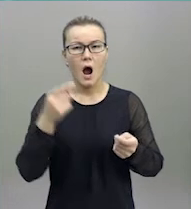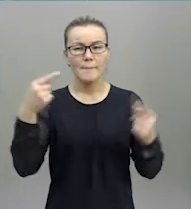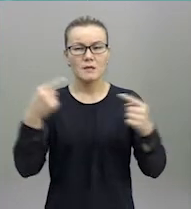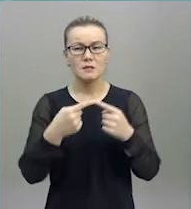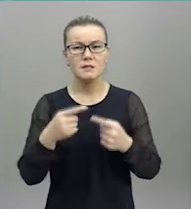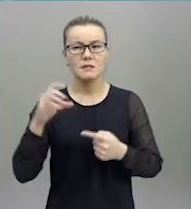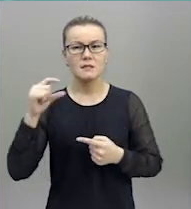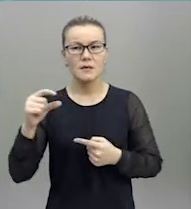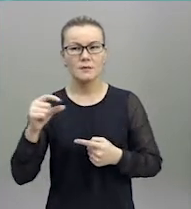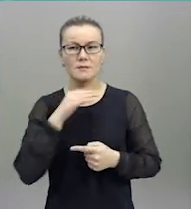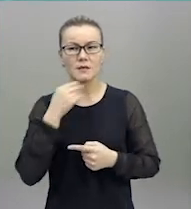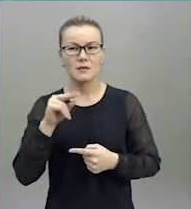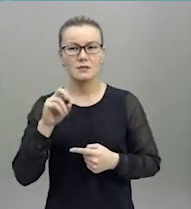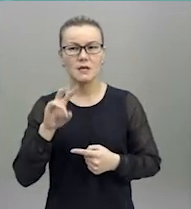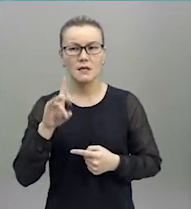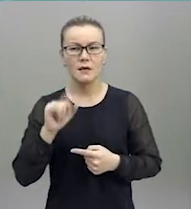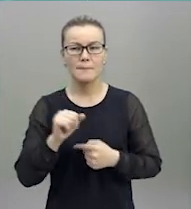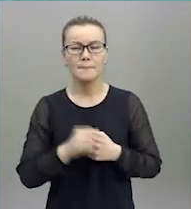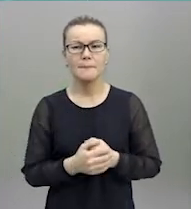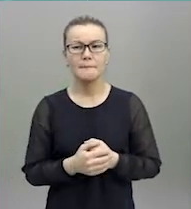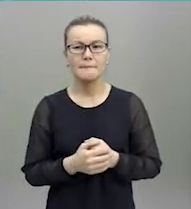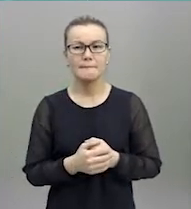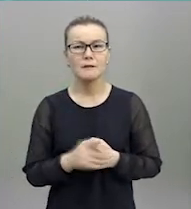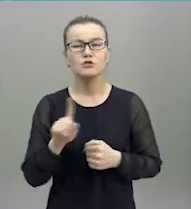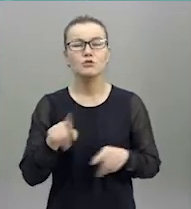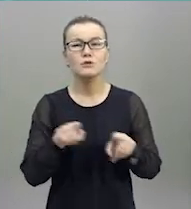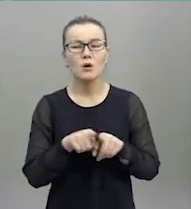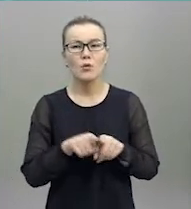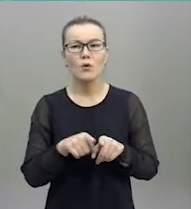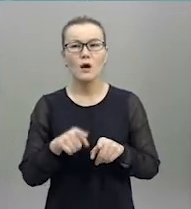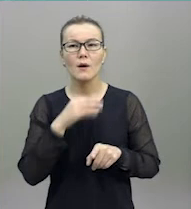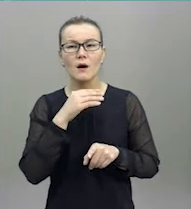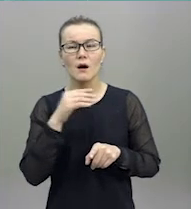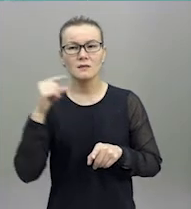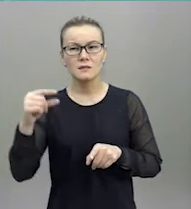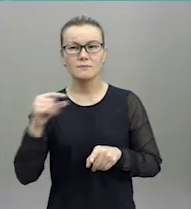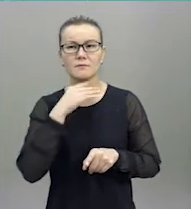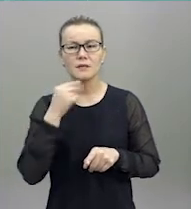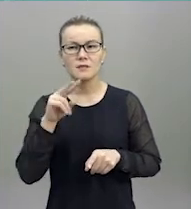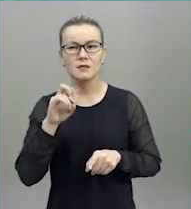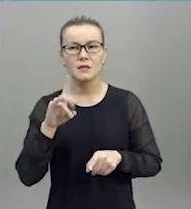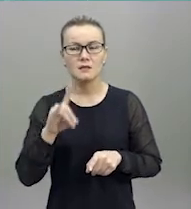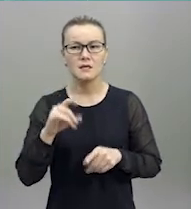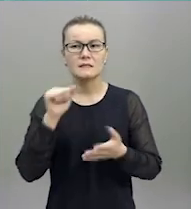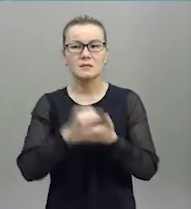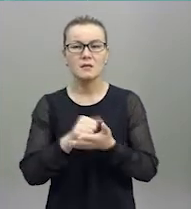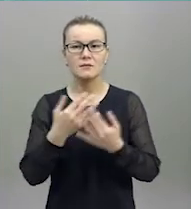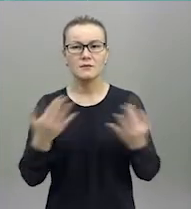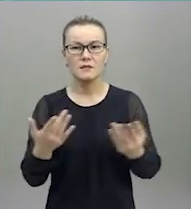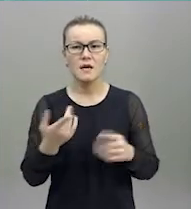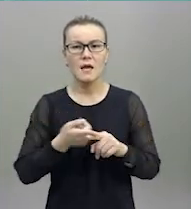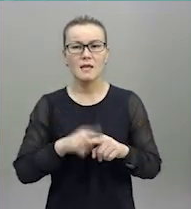многочленом что такое степень многочлена стандартного вида это наибольшая и